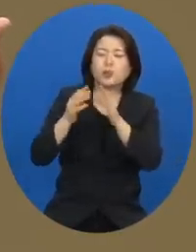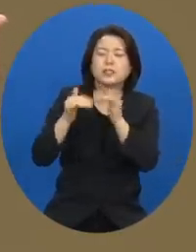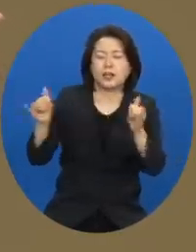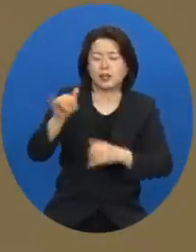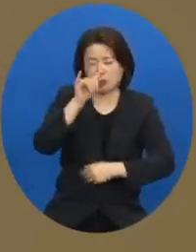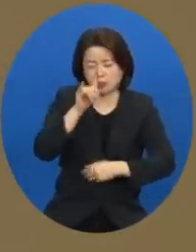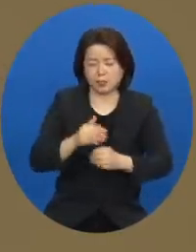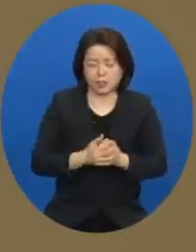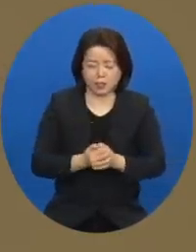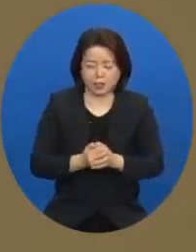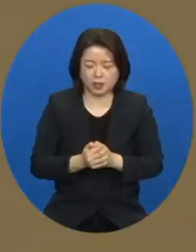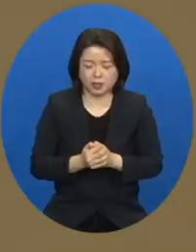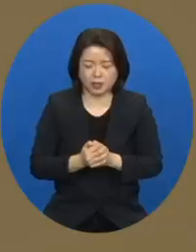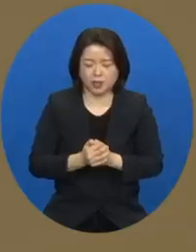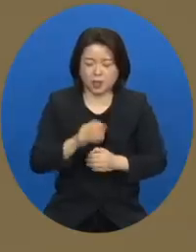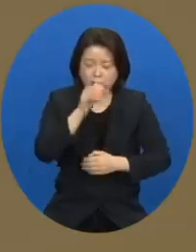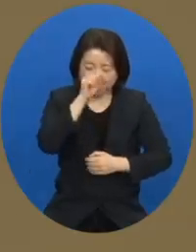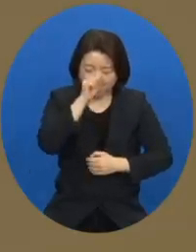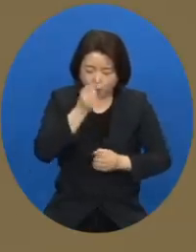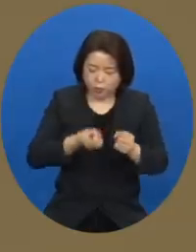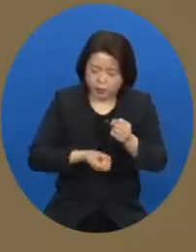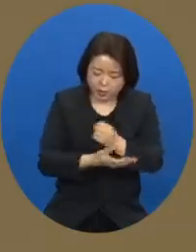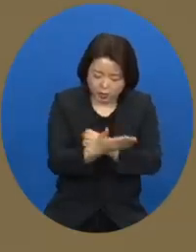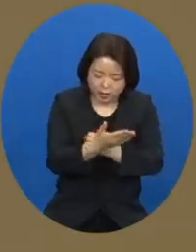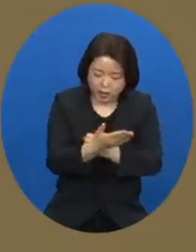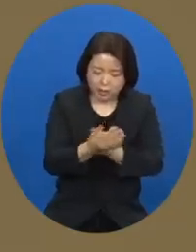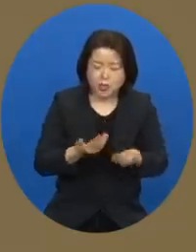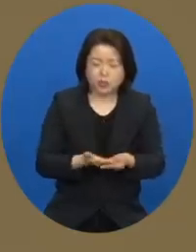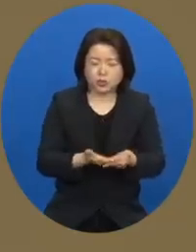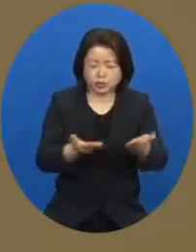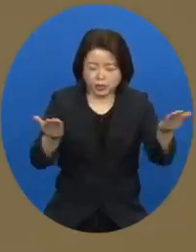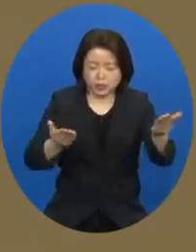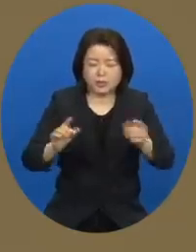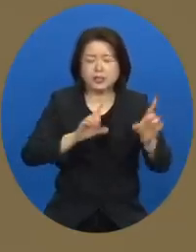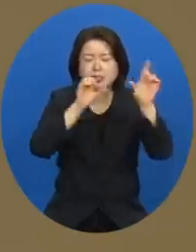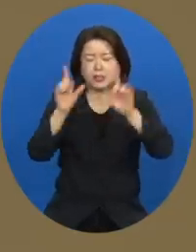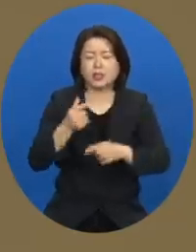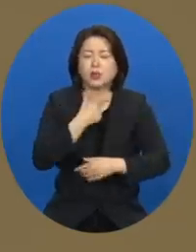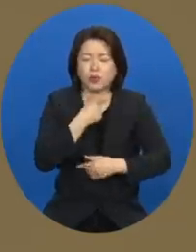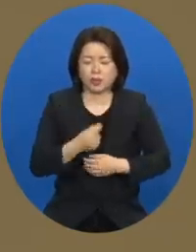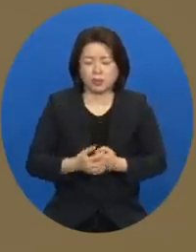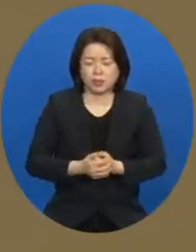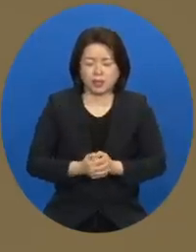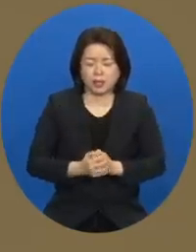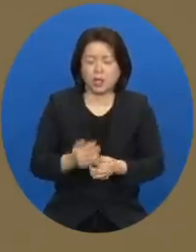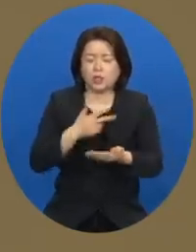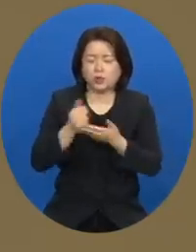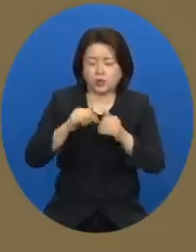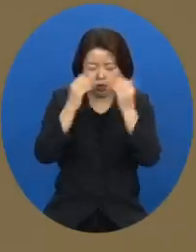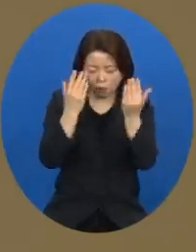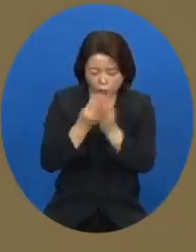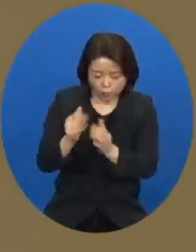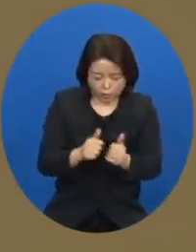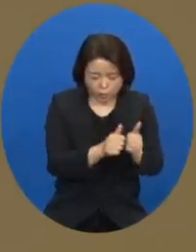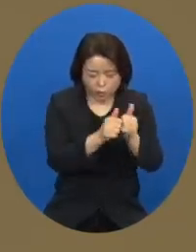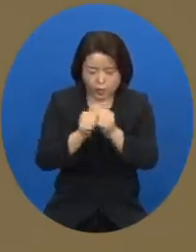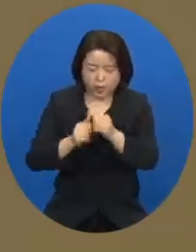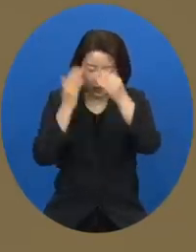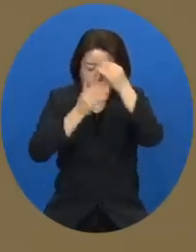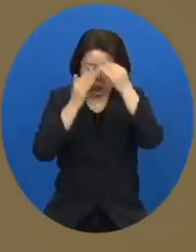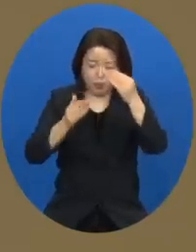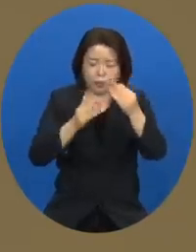있습니다. 선한 영향력을 끼치며 살게 되기를 원합니다. 주님과 온전히 동행하는 성도가